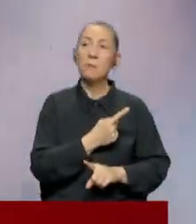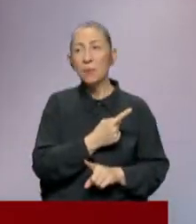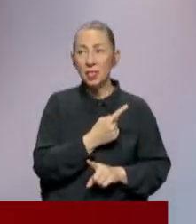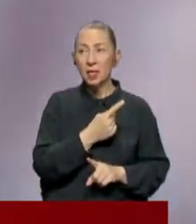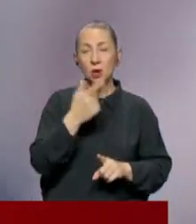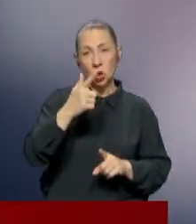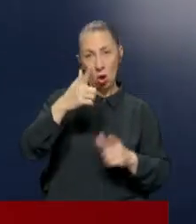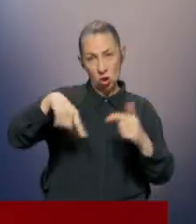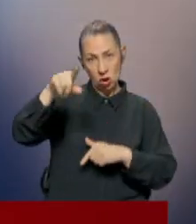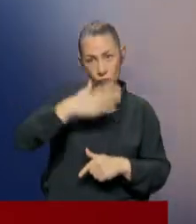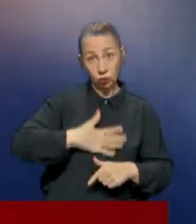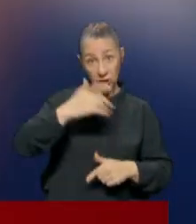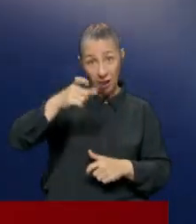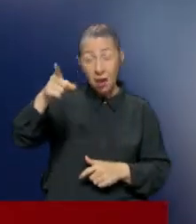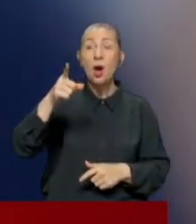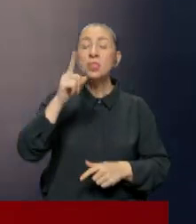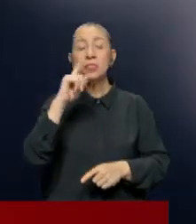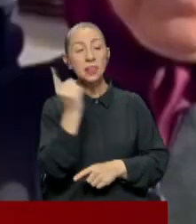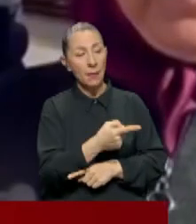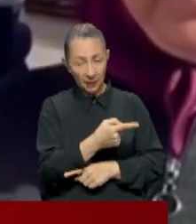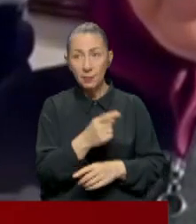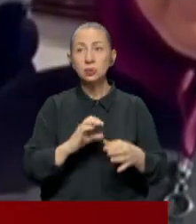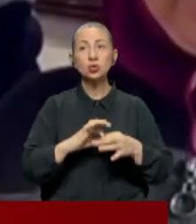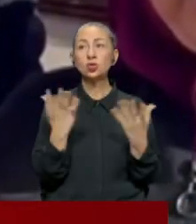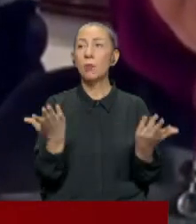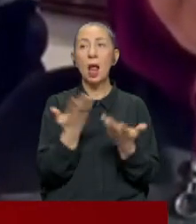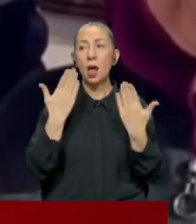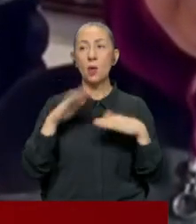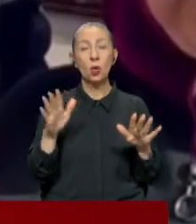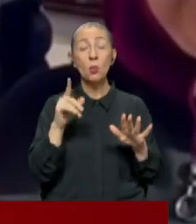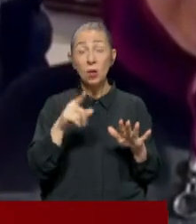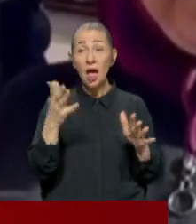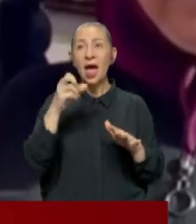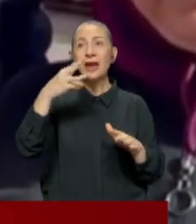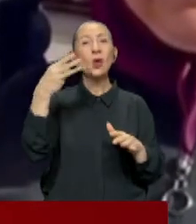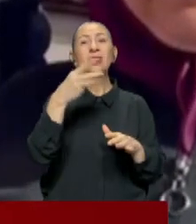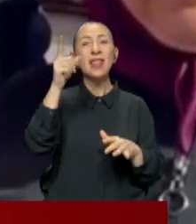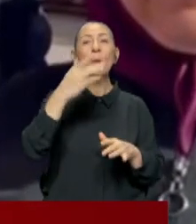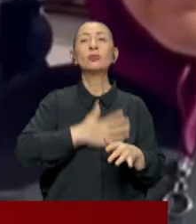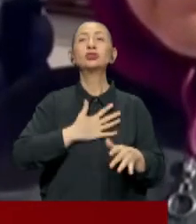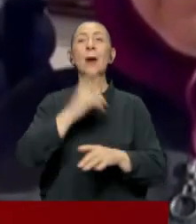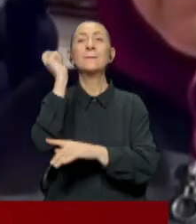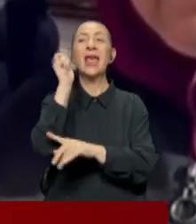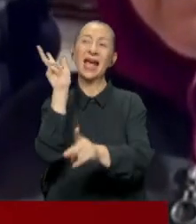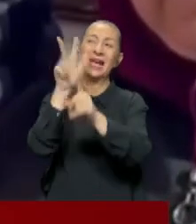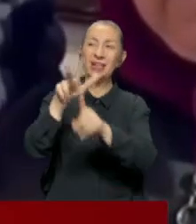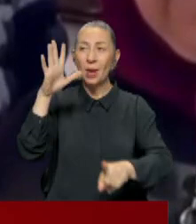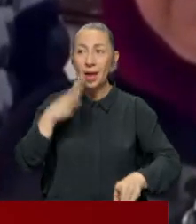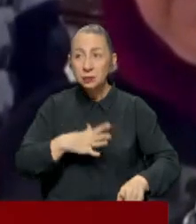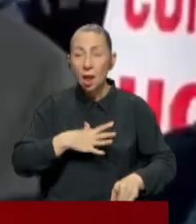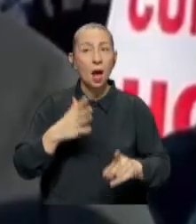Bursa Karacabeyli köylüler. Talimat verildi ama çözüm hala yok. Bu kez de Erdoğan'ın Bursa mitingine katılmak istediler